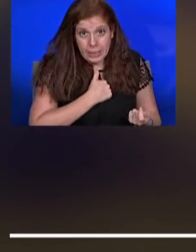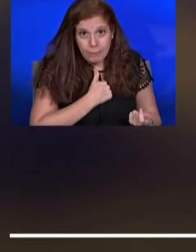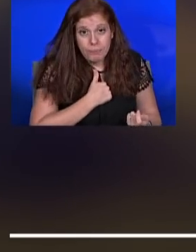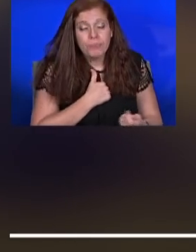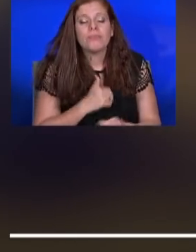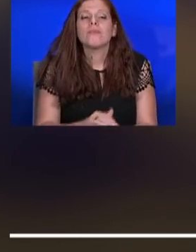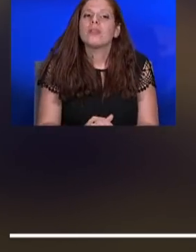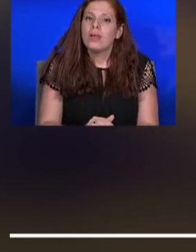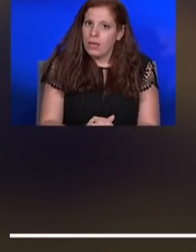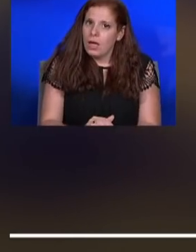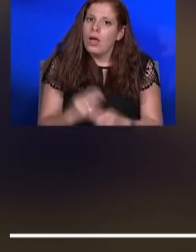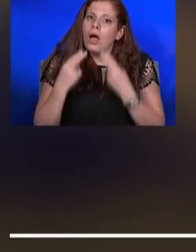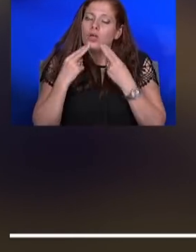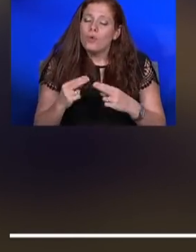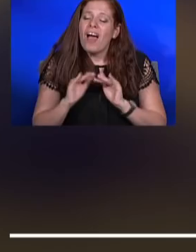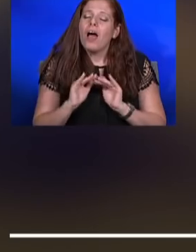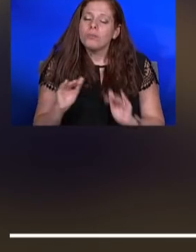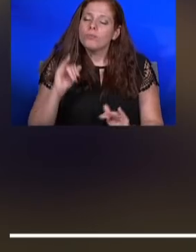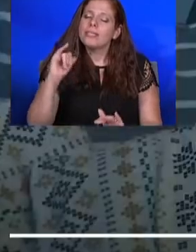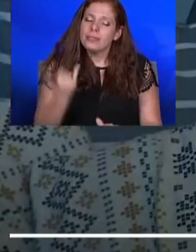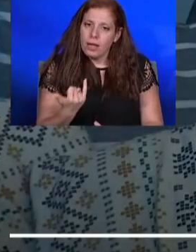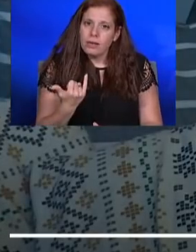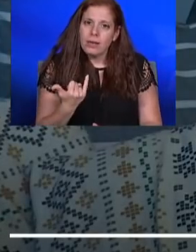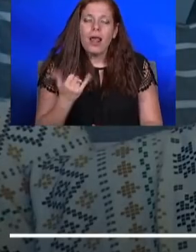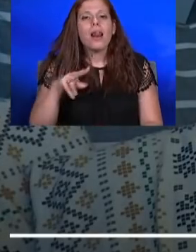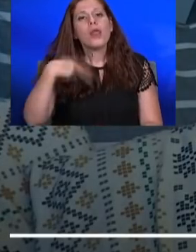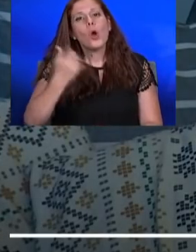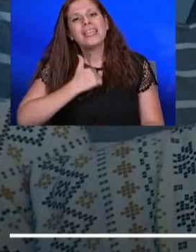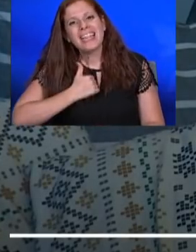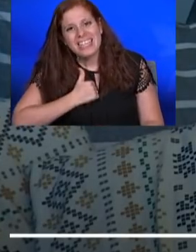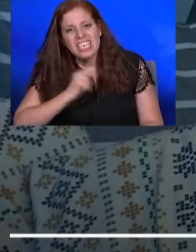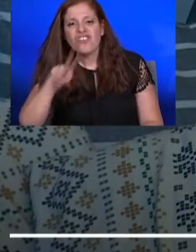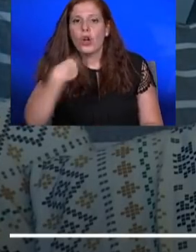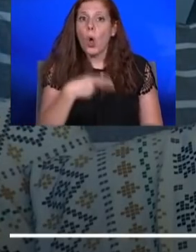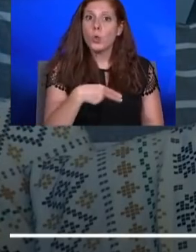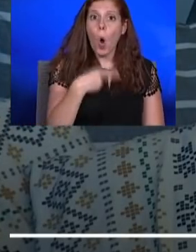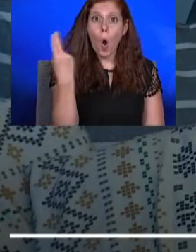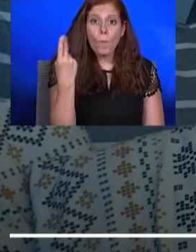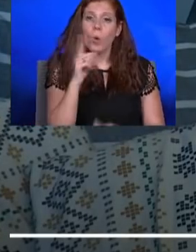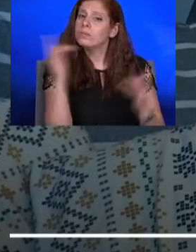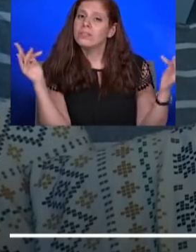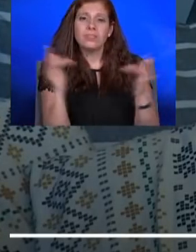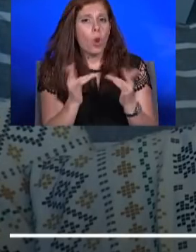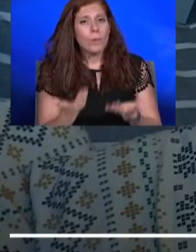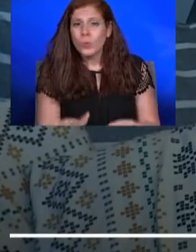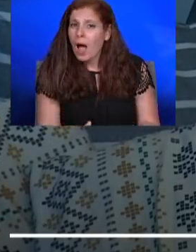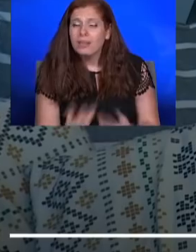חד משמעית, כן. להיות דתי ולהיות הומו זה ממש לא ניגודים. זה משהו שמסתדר מאוד מאוד